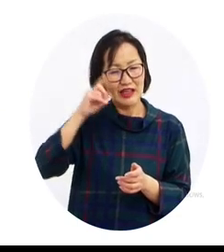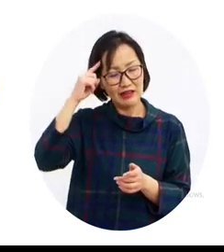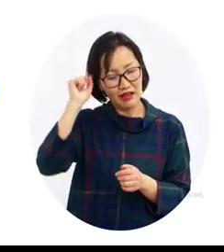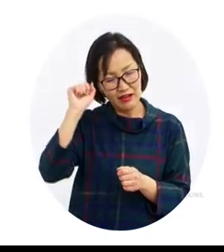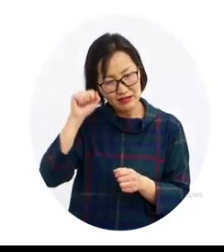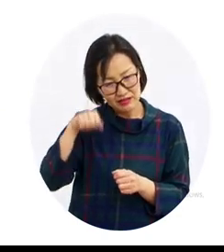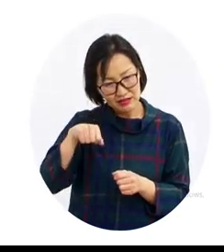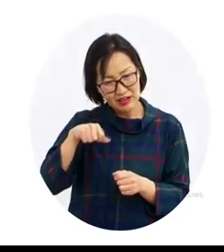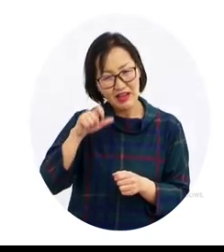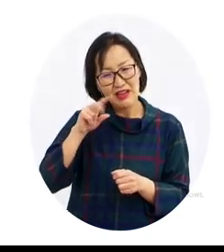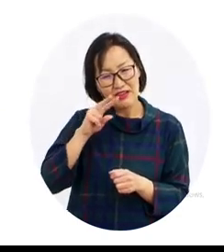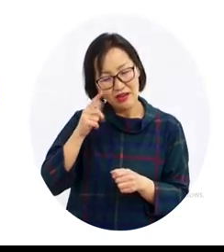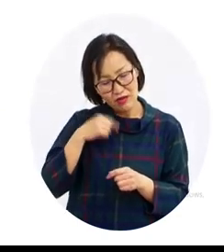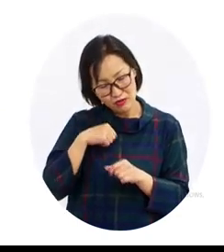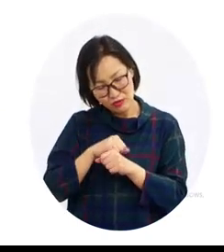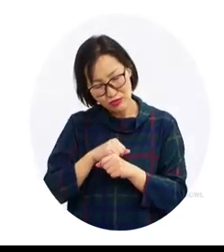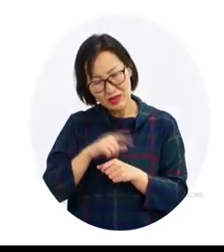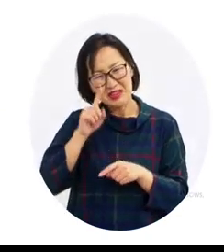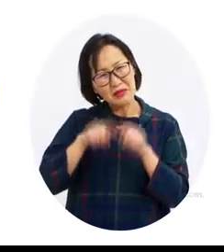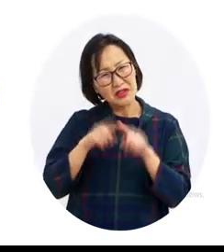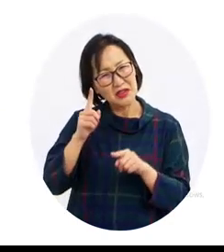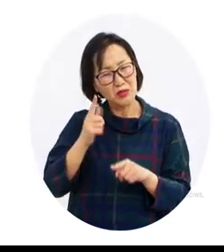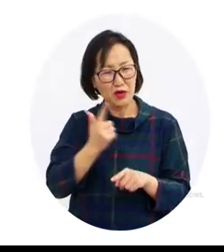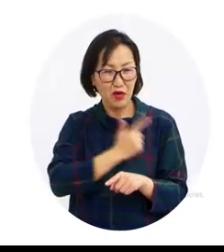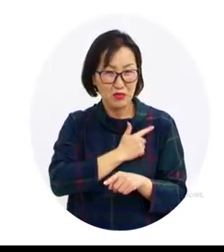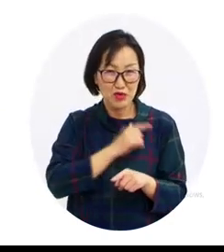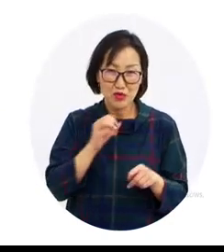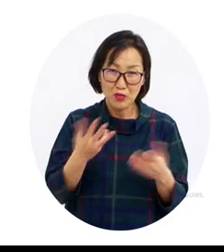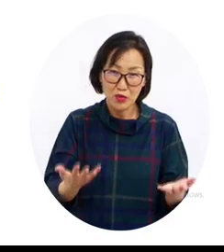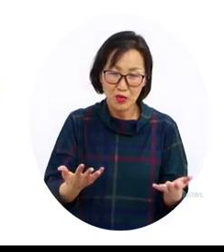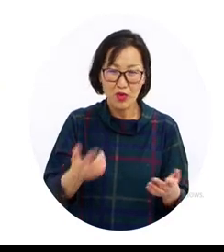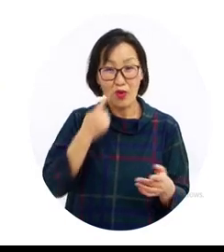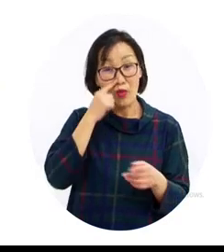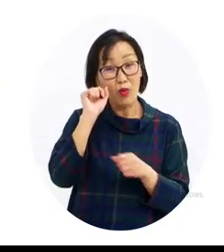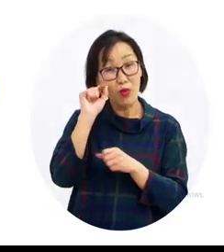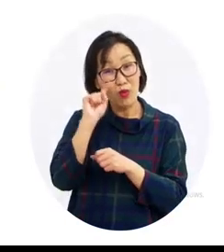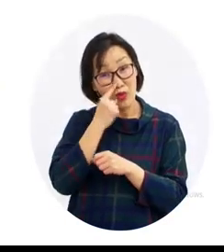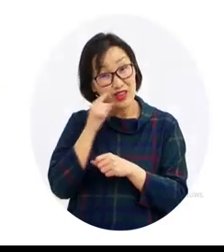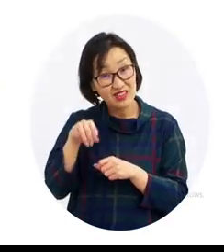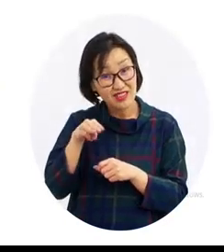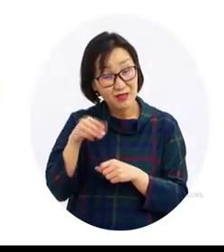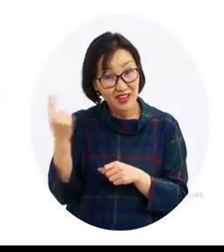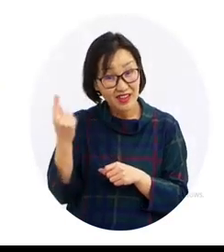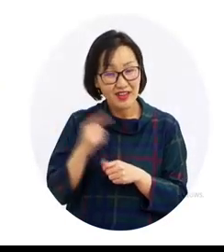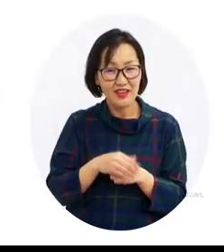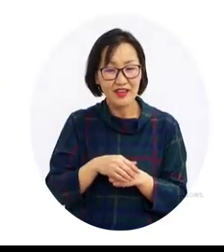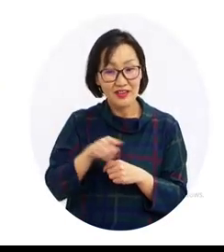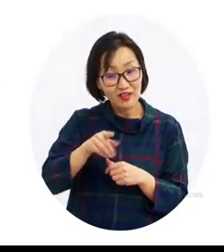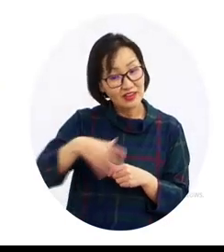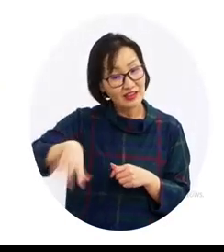суух нь харамсалтай. Болд ямар нэг юм гомдсон болов уу уйтгарсан юм байна тийм ээ.